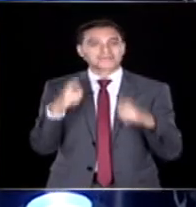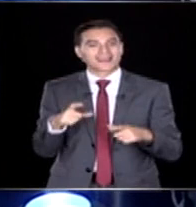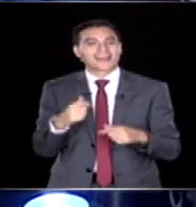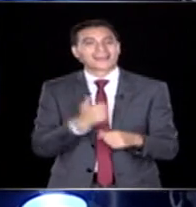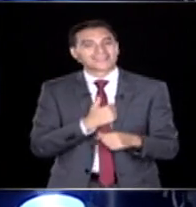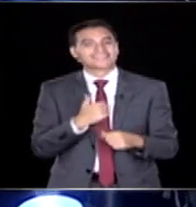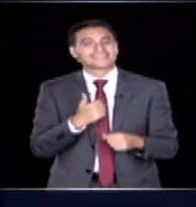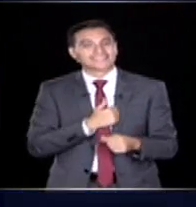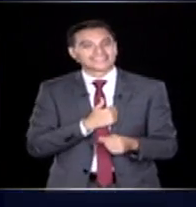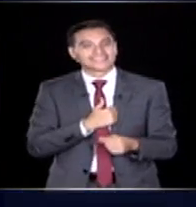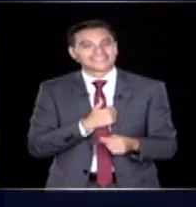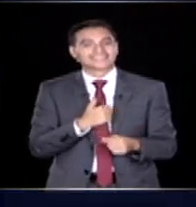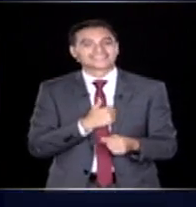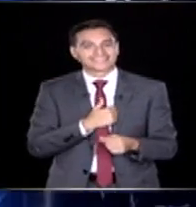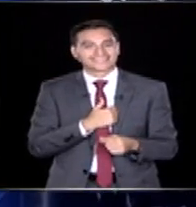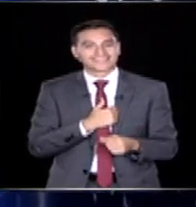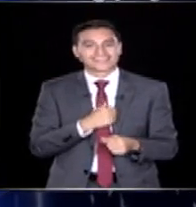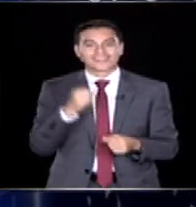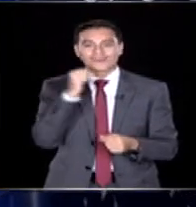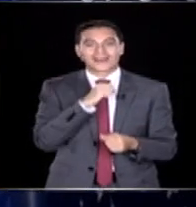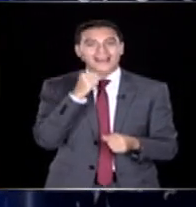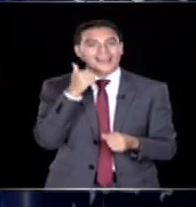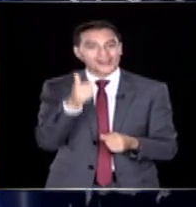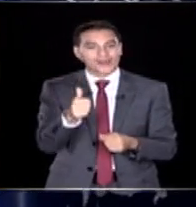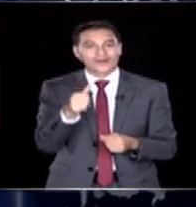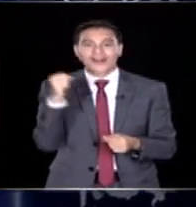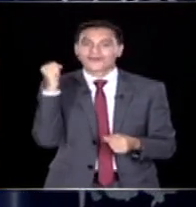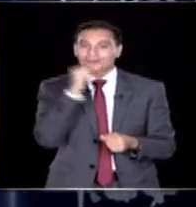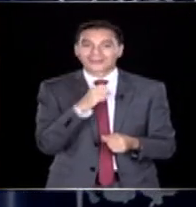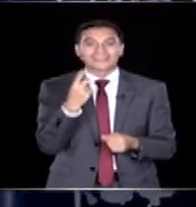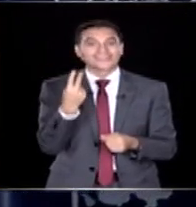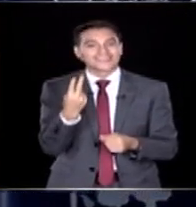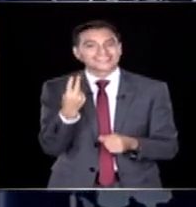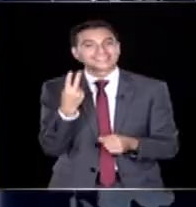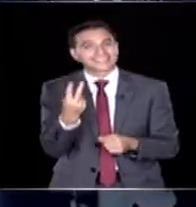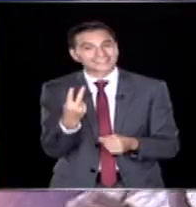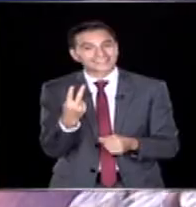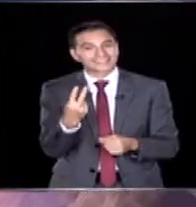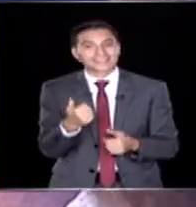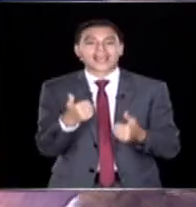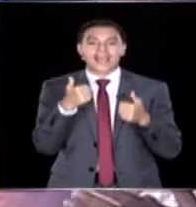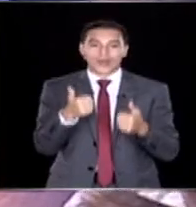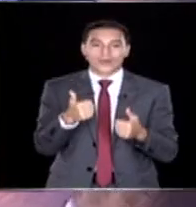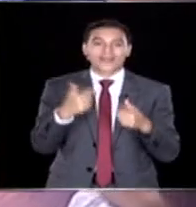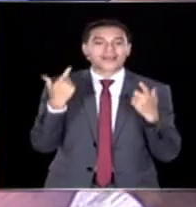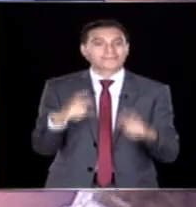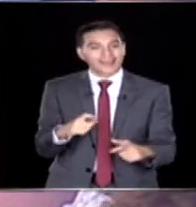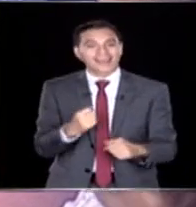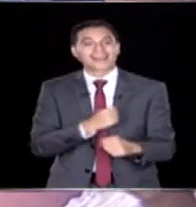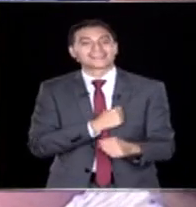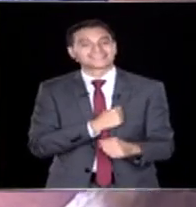يا بلدي، غنوة حلوة وغنوتين حلوة